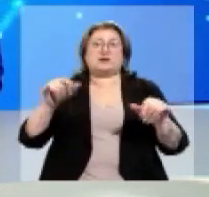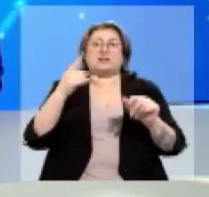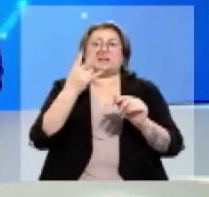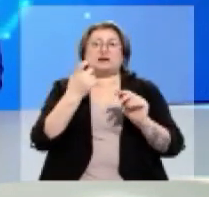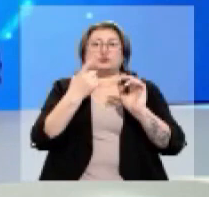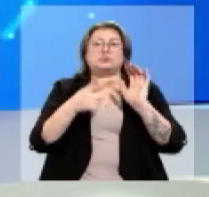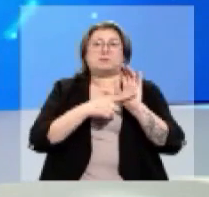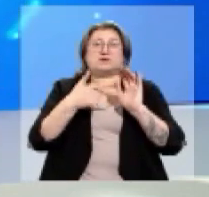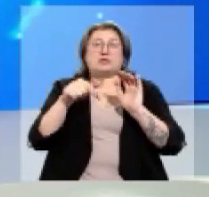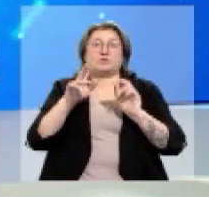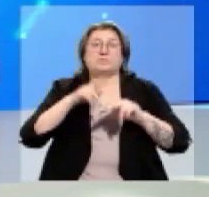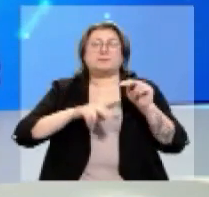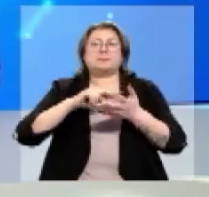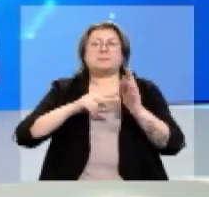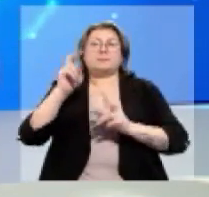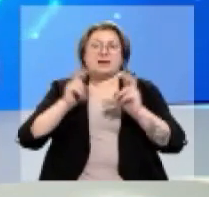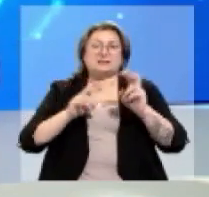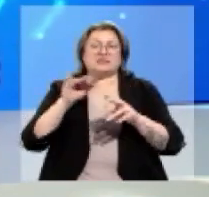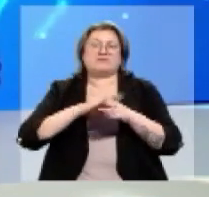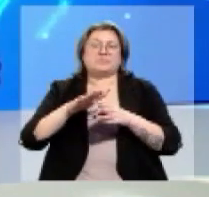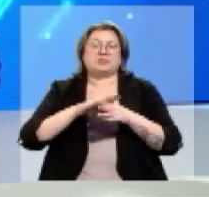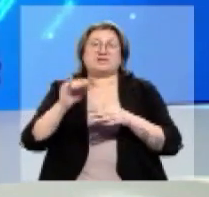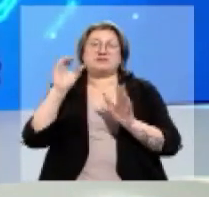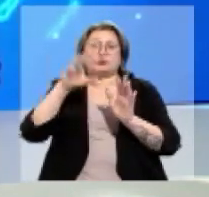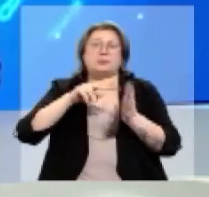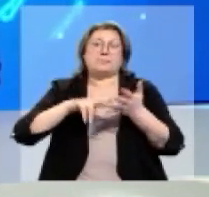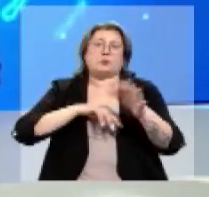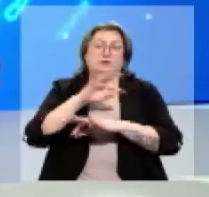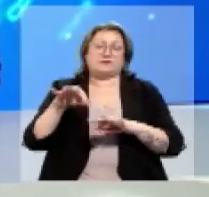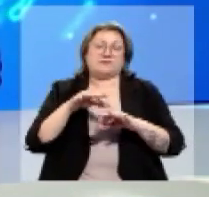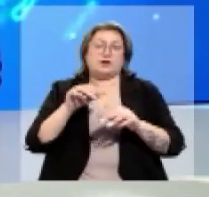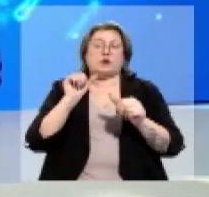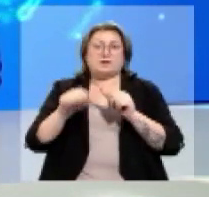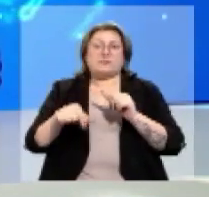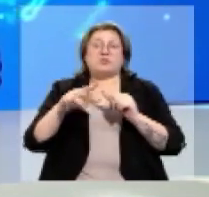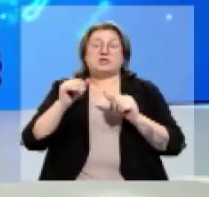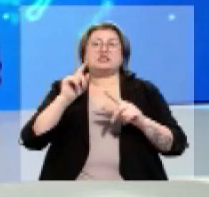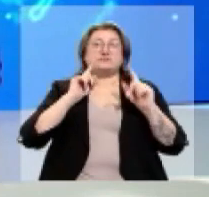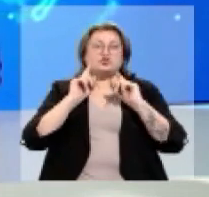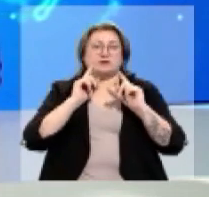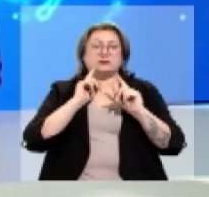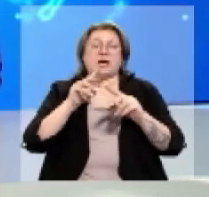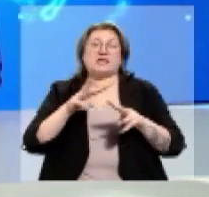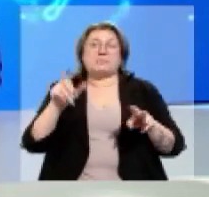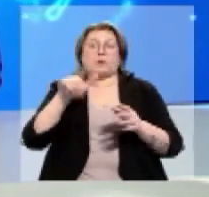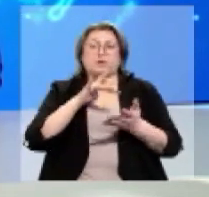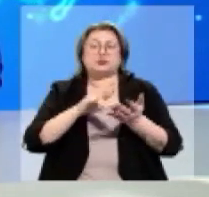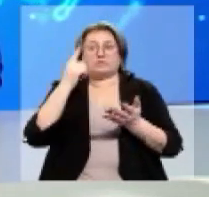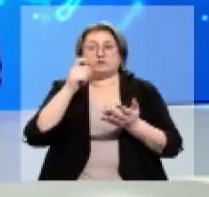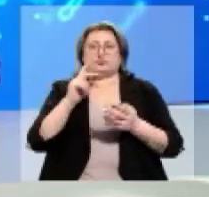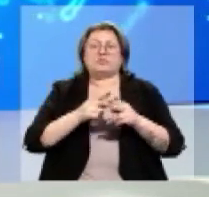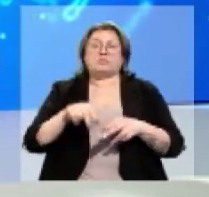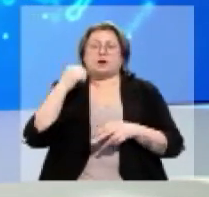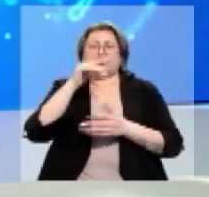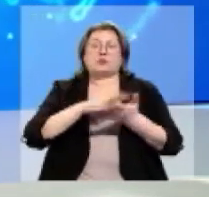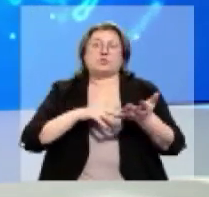гектаров. Там планируется строительство предприятий и реализация инвестиционных проектов. Кроме того, на аппаратном совещании аким города сообщил, что в этом